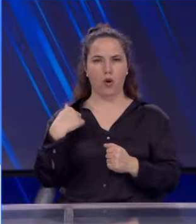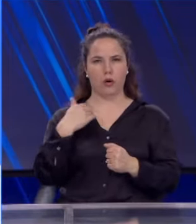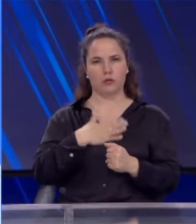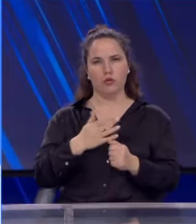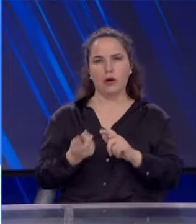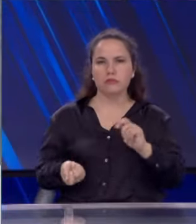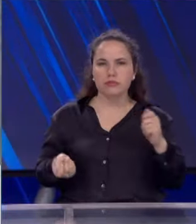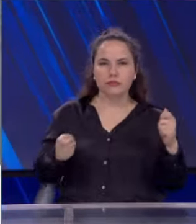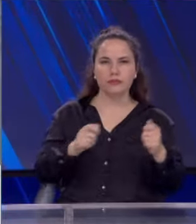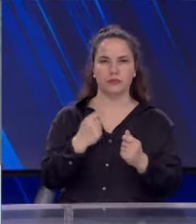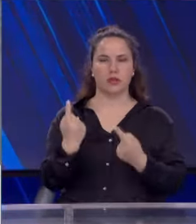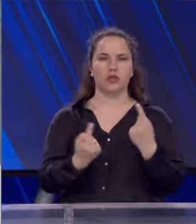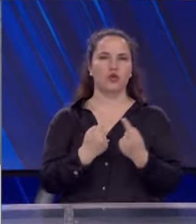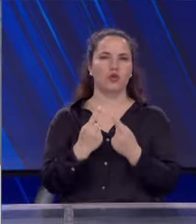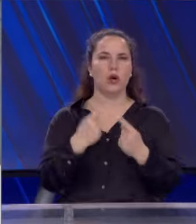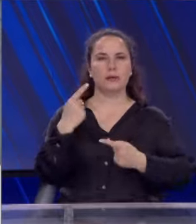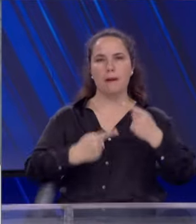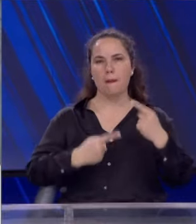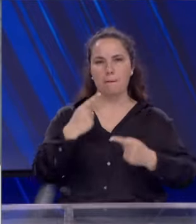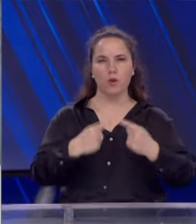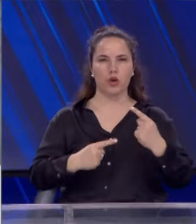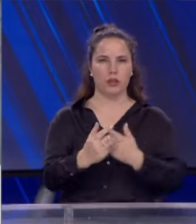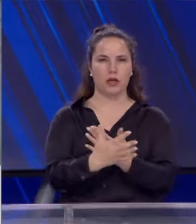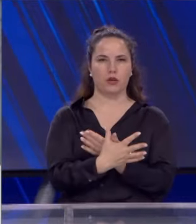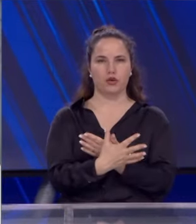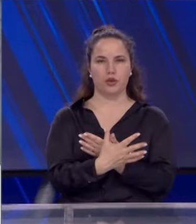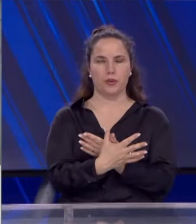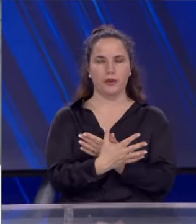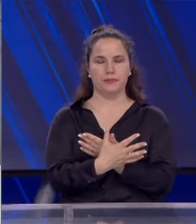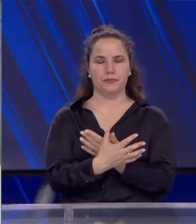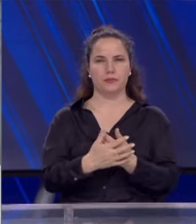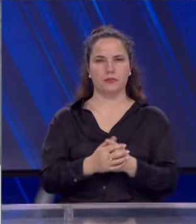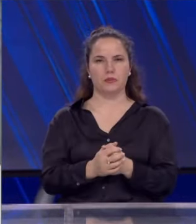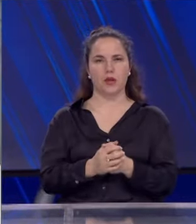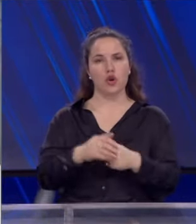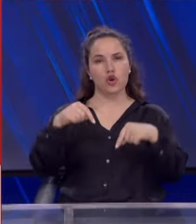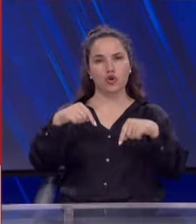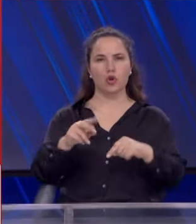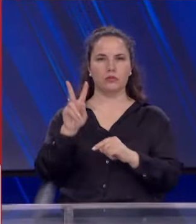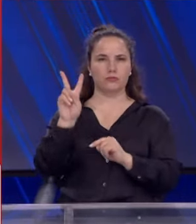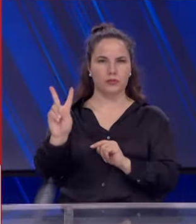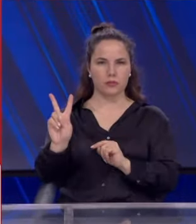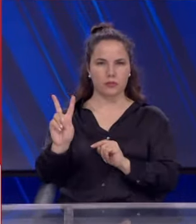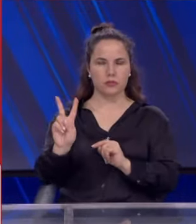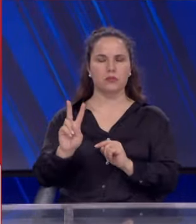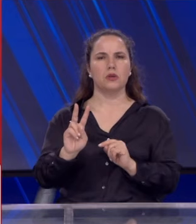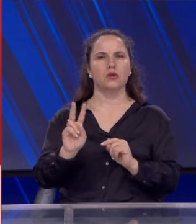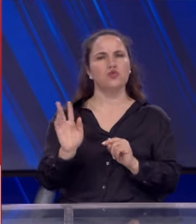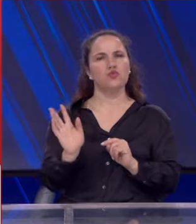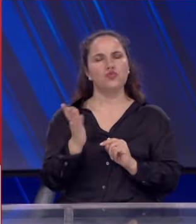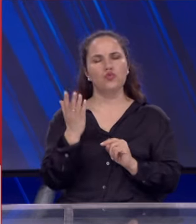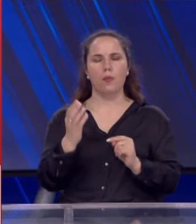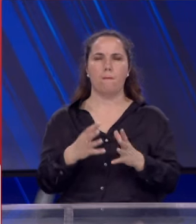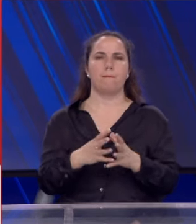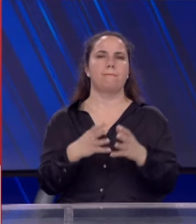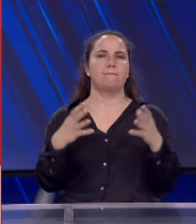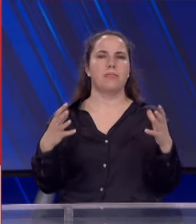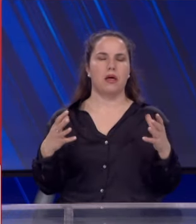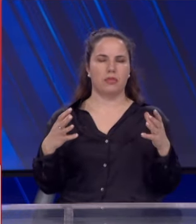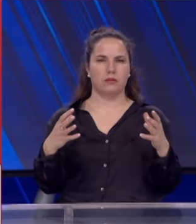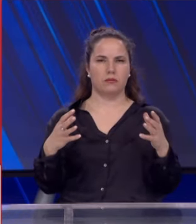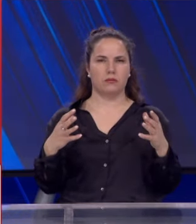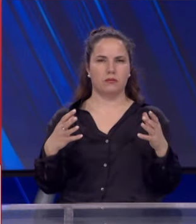vend, ndaj ajo po sulmohet nga e majta dhe e djasta. Partia Demokratike përbën një kërcënim të